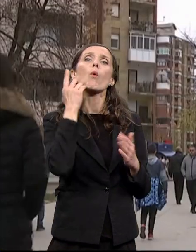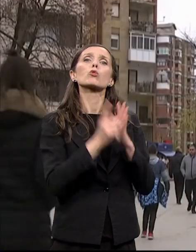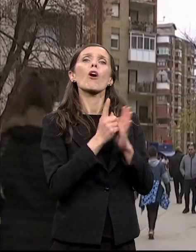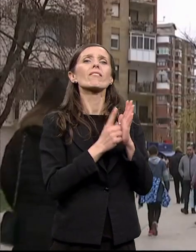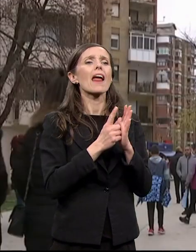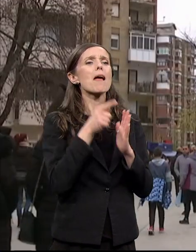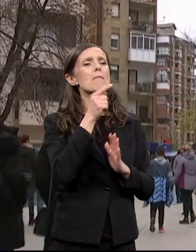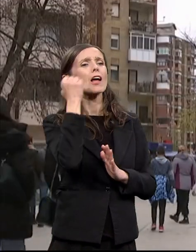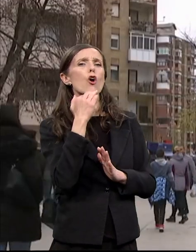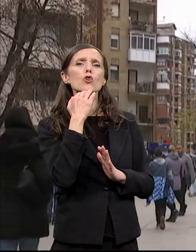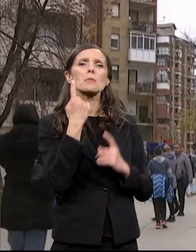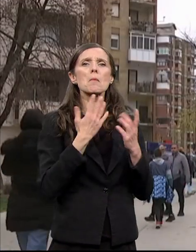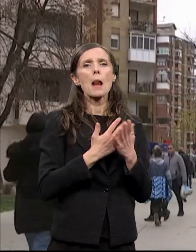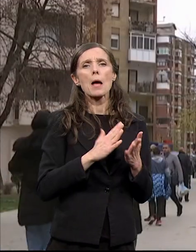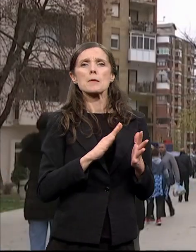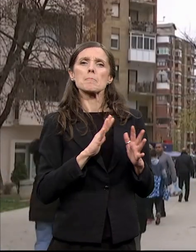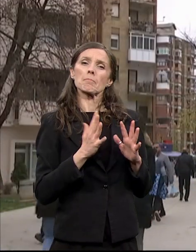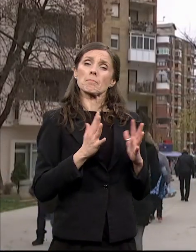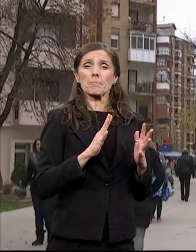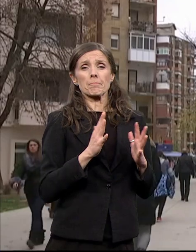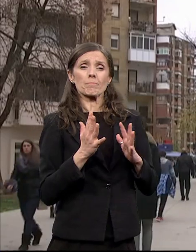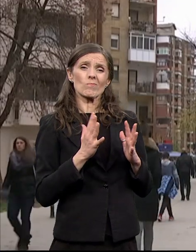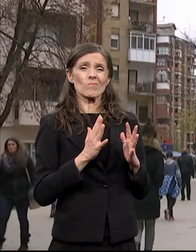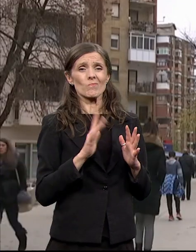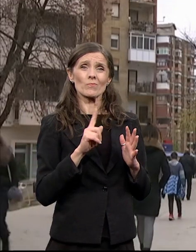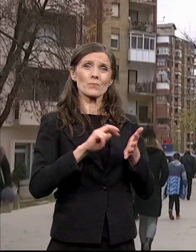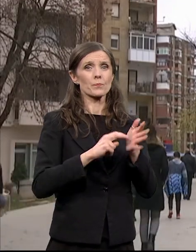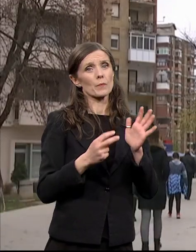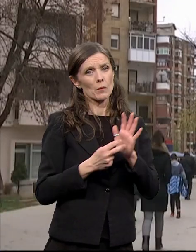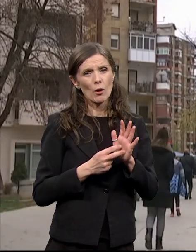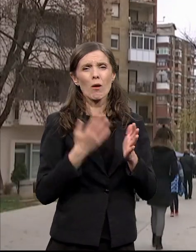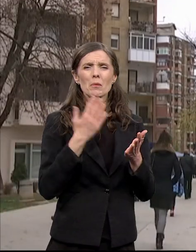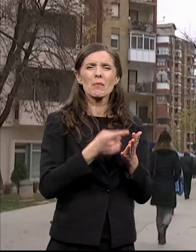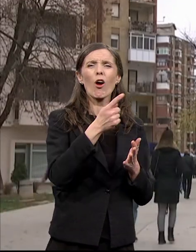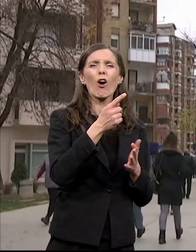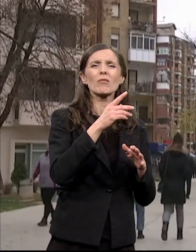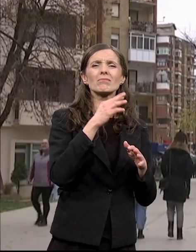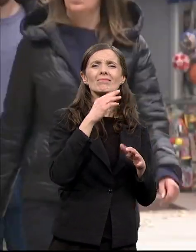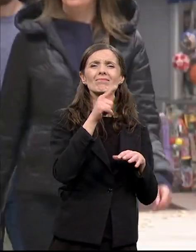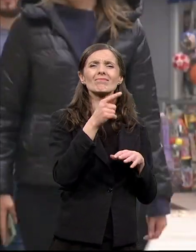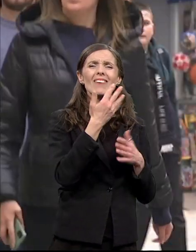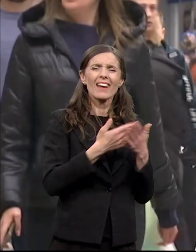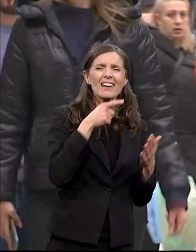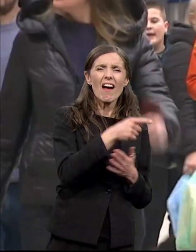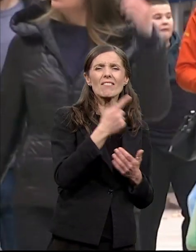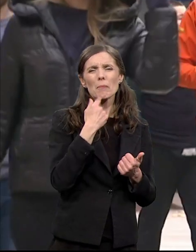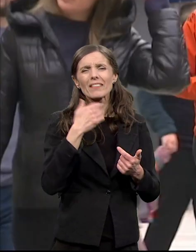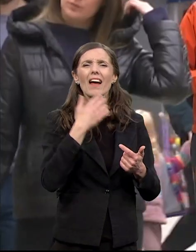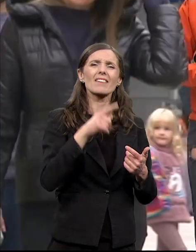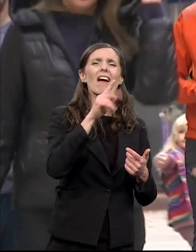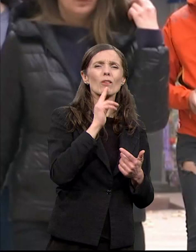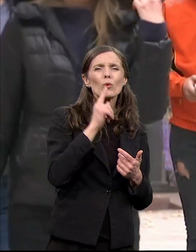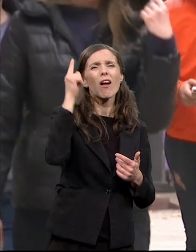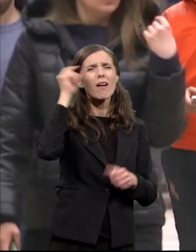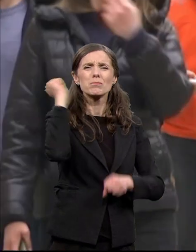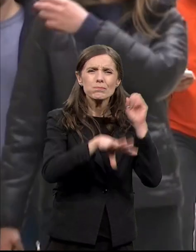Mitrovici bila pa onako koliko toliko kritična. I bilo je i krvavi petak i krvavi utorak i bacali su bombe.